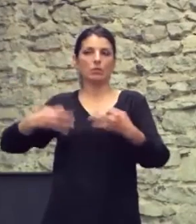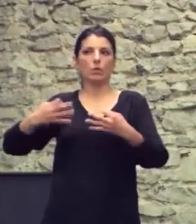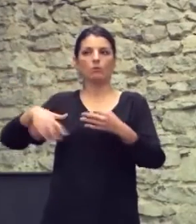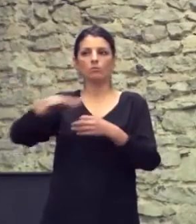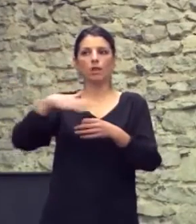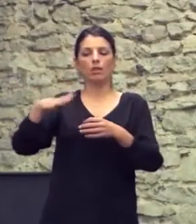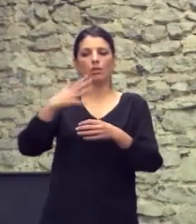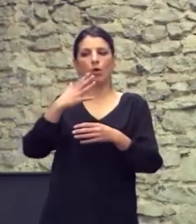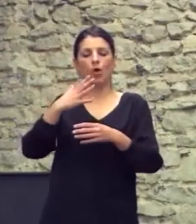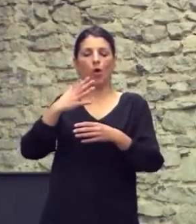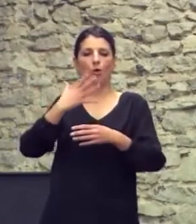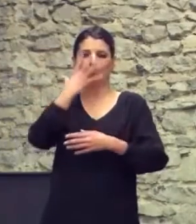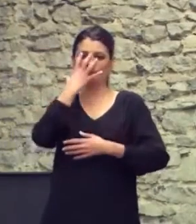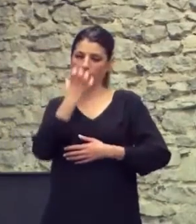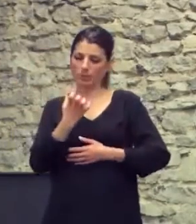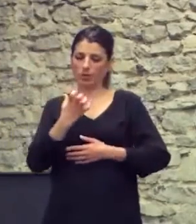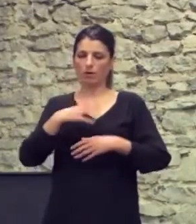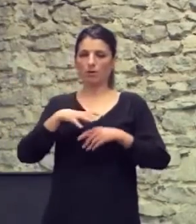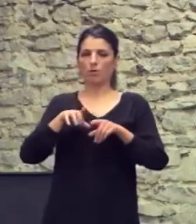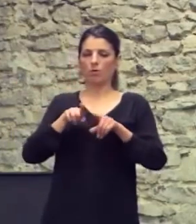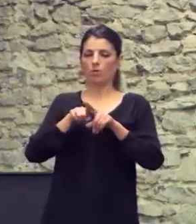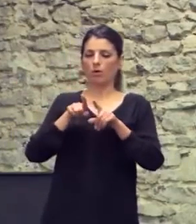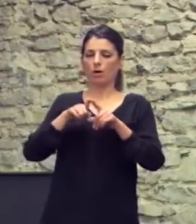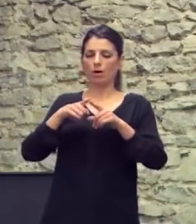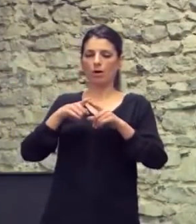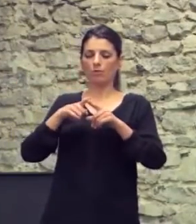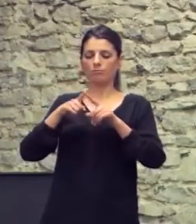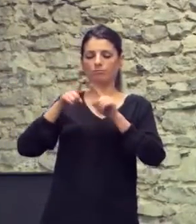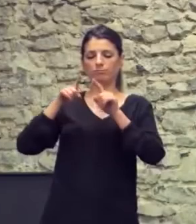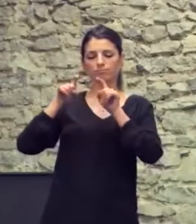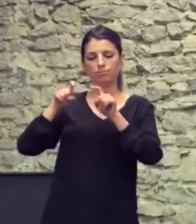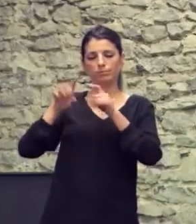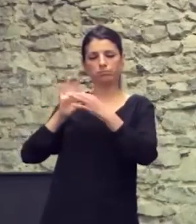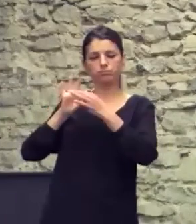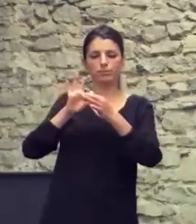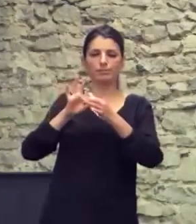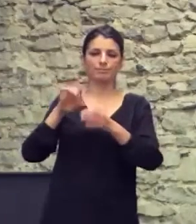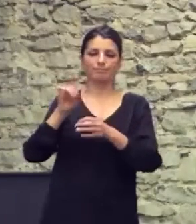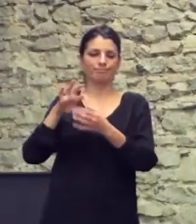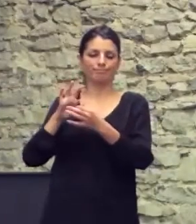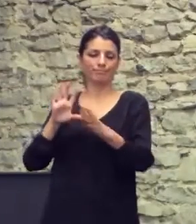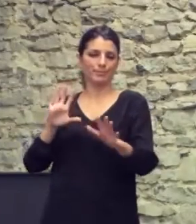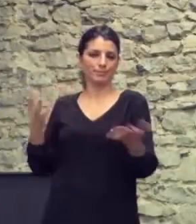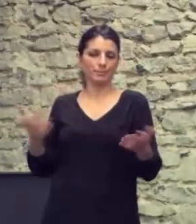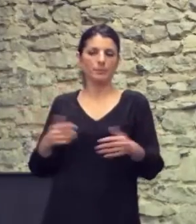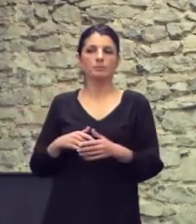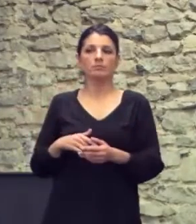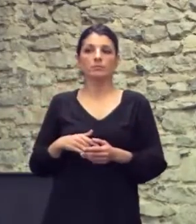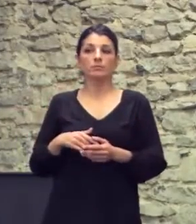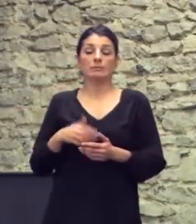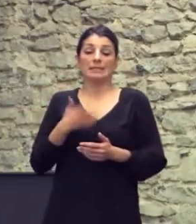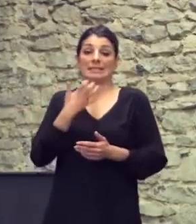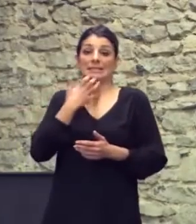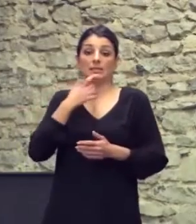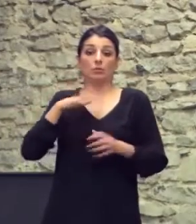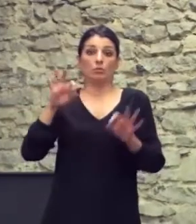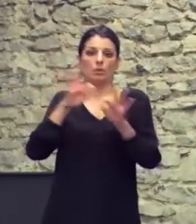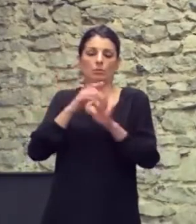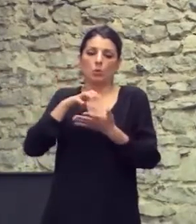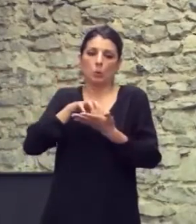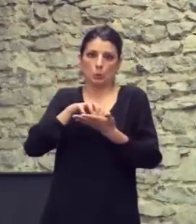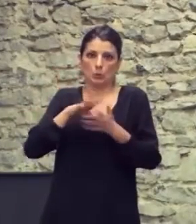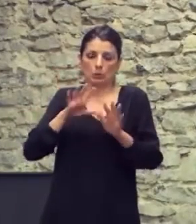oso pedagogikotik zitzaidan airekiko. Eta horren jarraipen bat da handik oso gutxira, okerez banlin banago, asierro algeto zen, baina ez nago